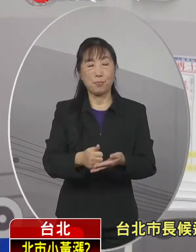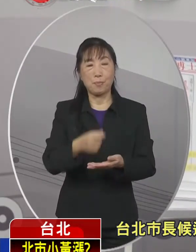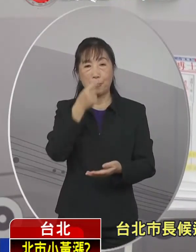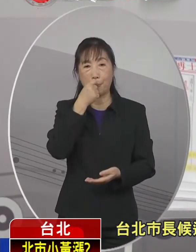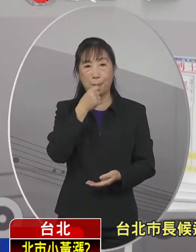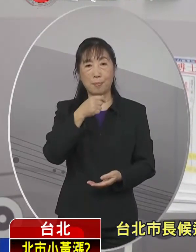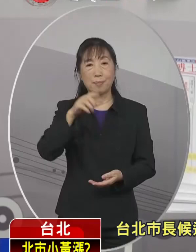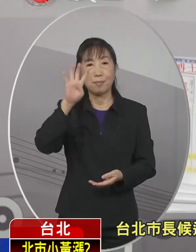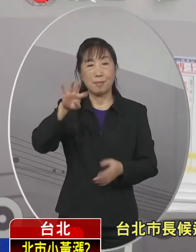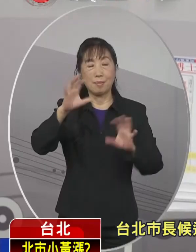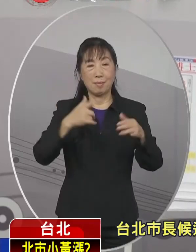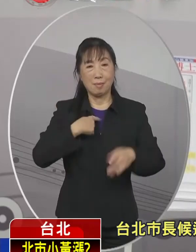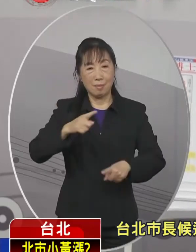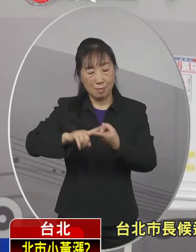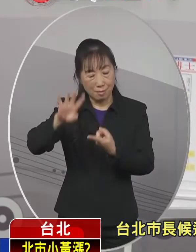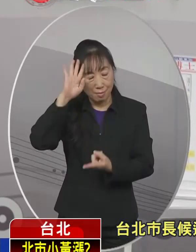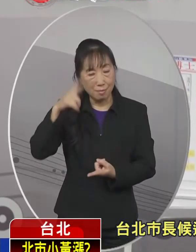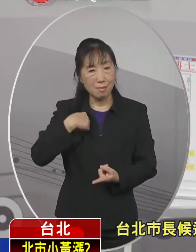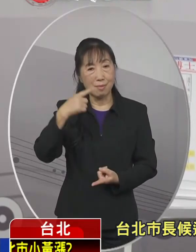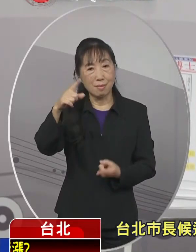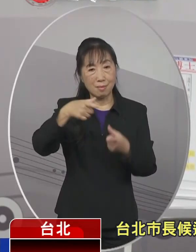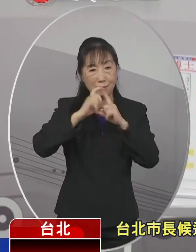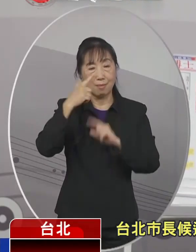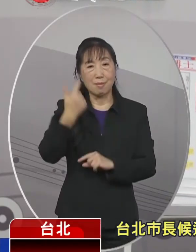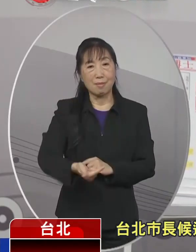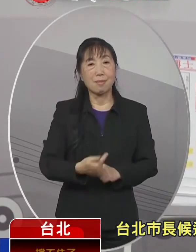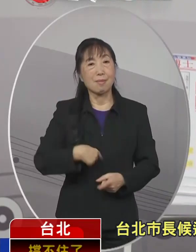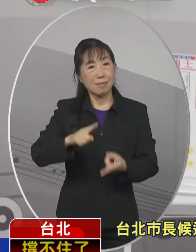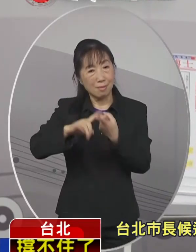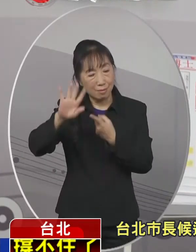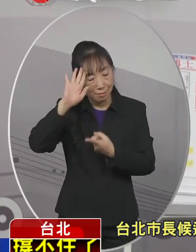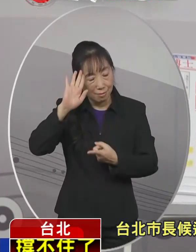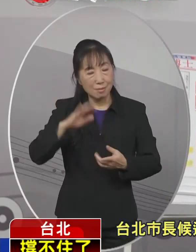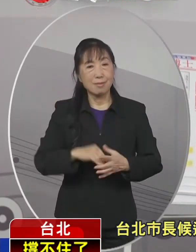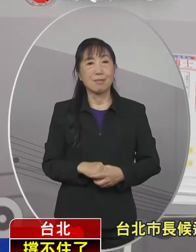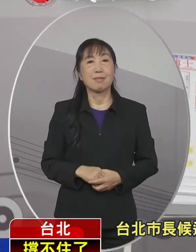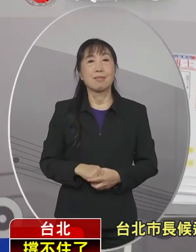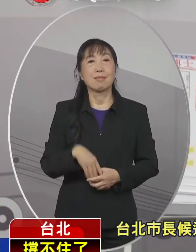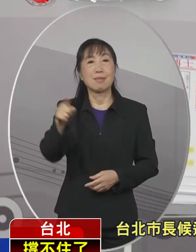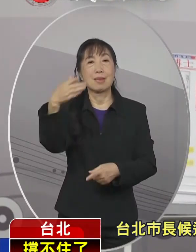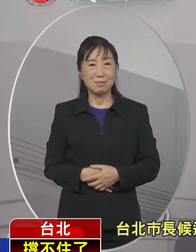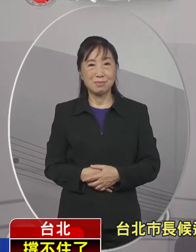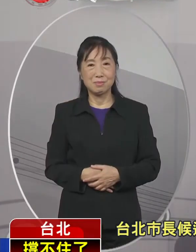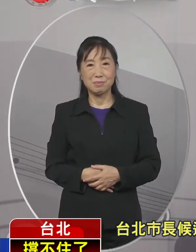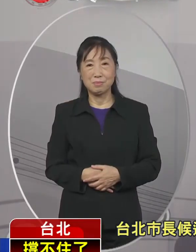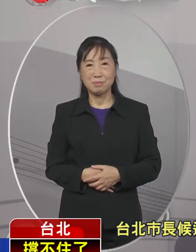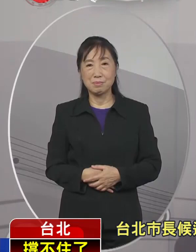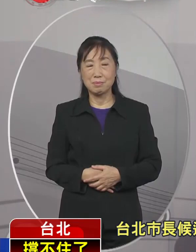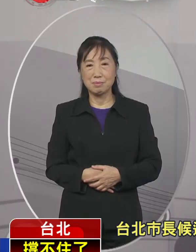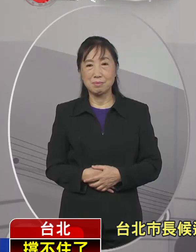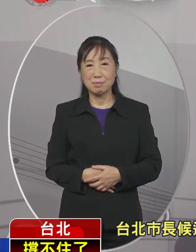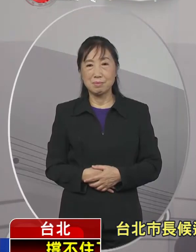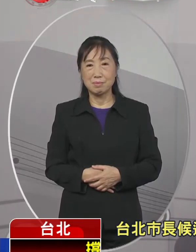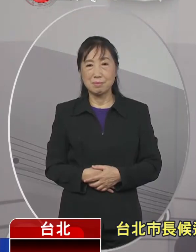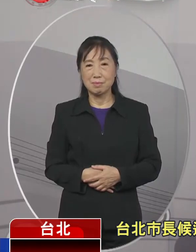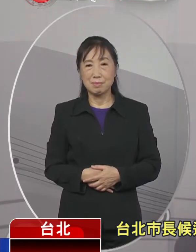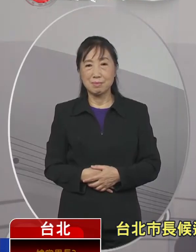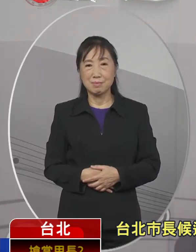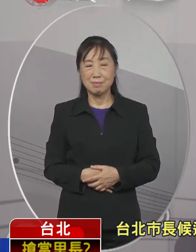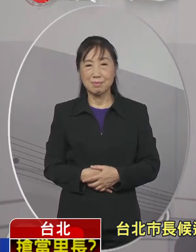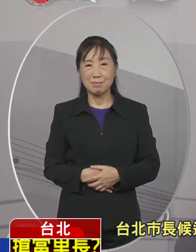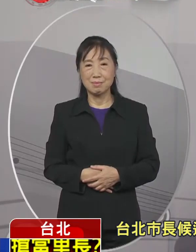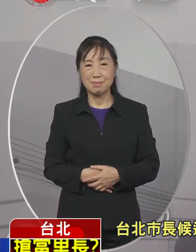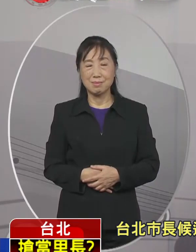我对不起你，我回来迟了，对不起，你死了好冤。 我的爱和我的